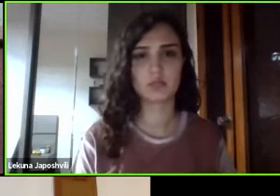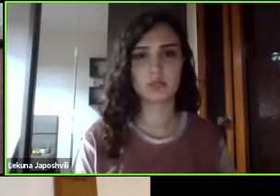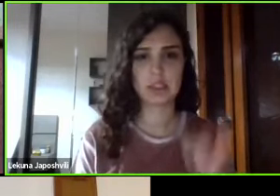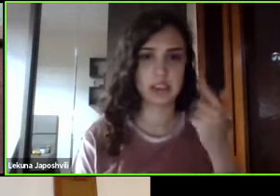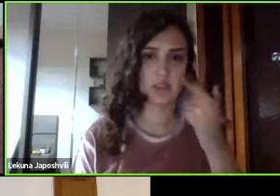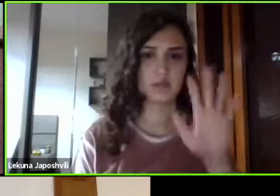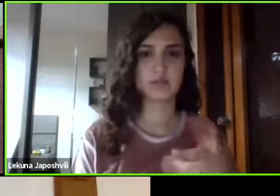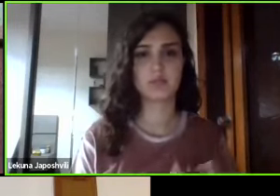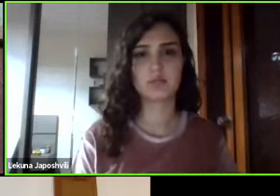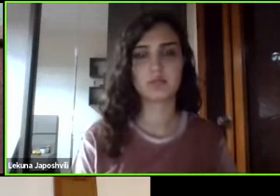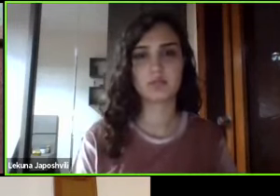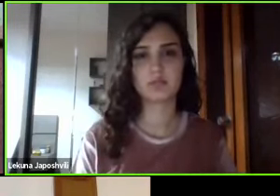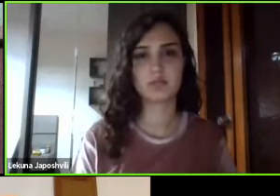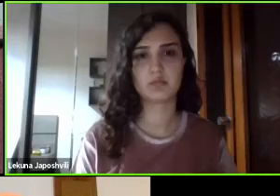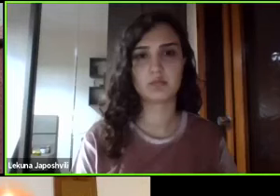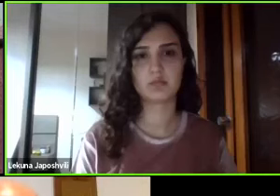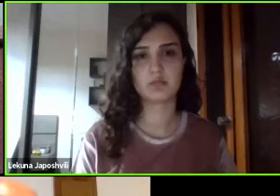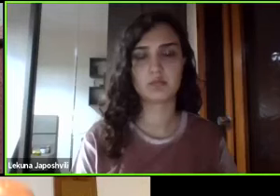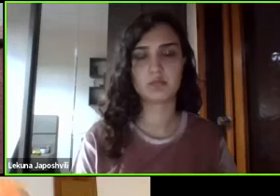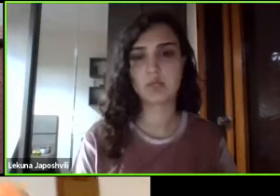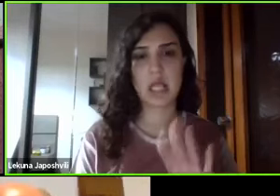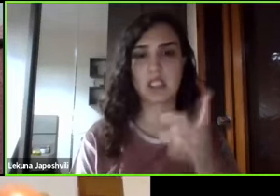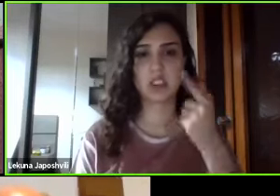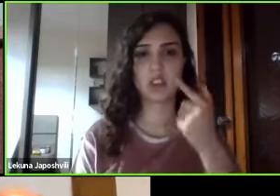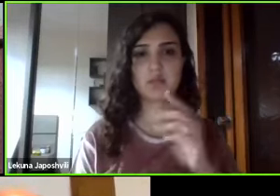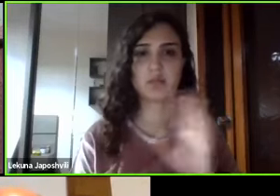ნუ აღარ იტირებს მე რა.